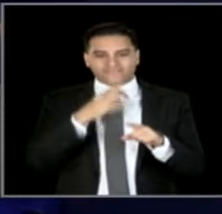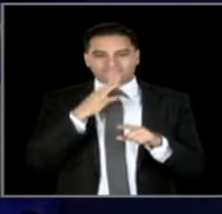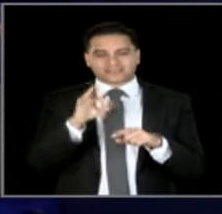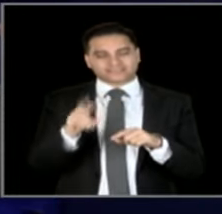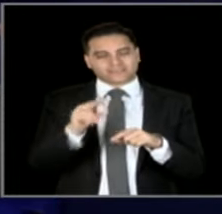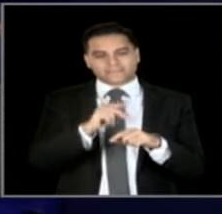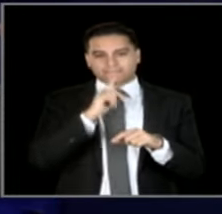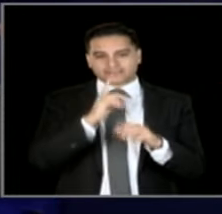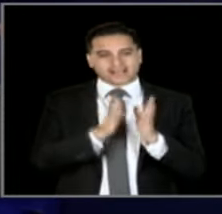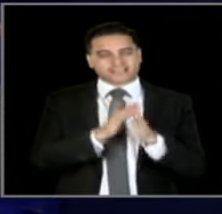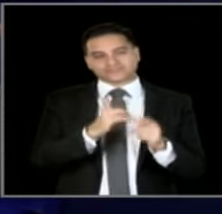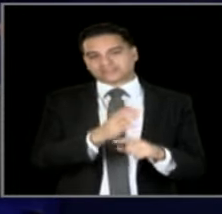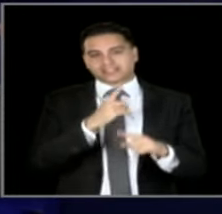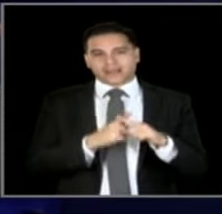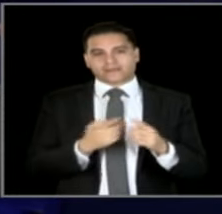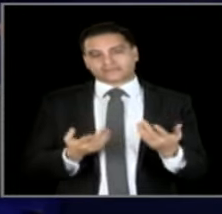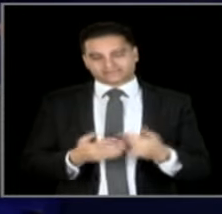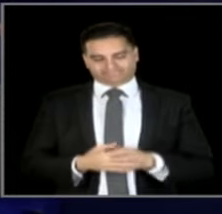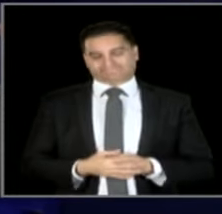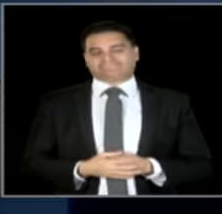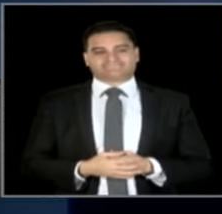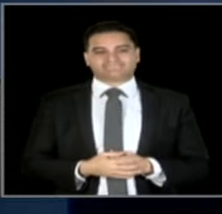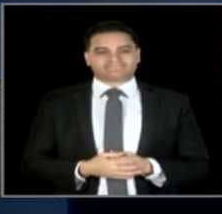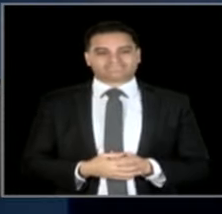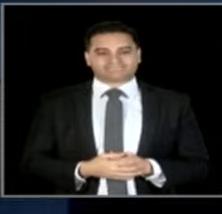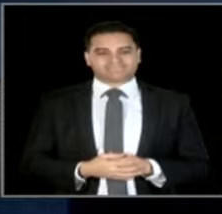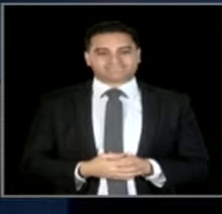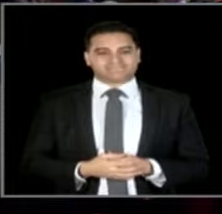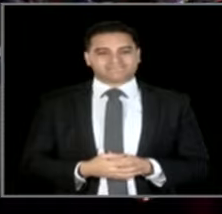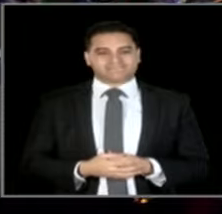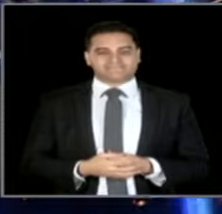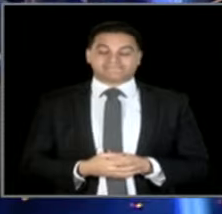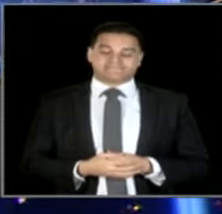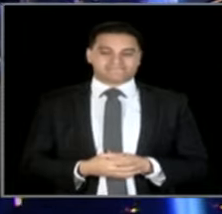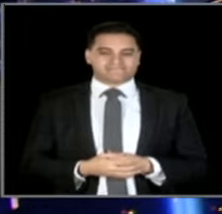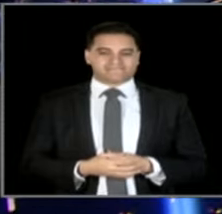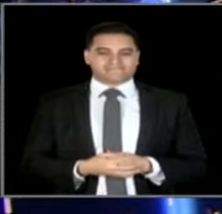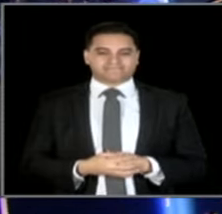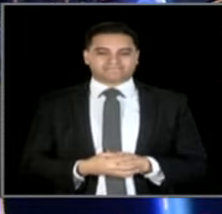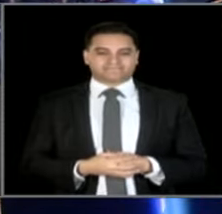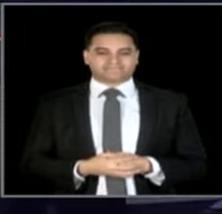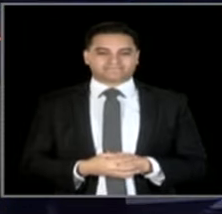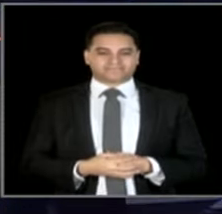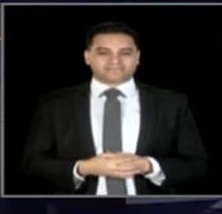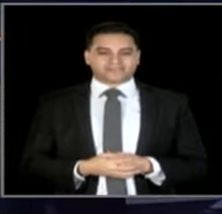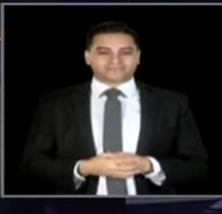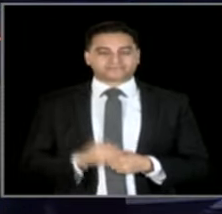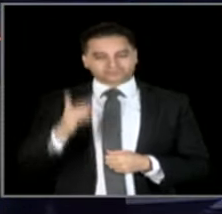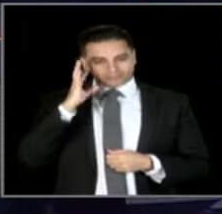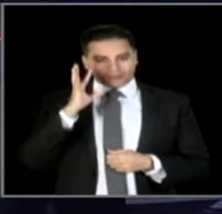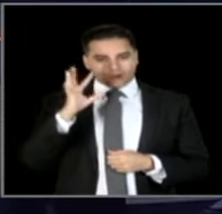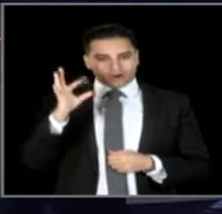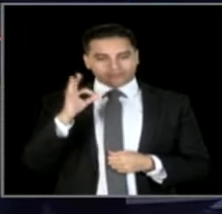فرنساوي، ولكن للأسف الشديد إجابة خاطئة. بتقدم